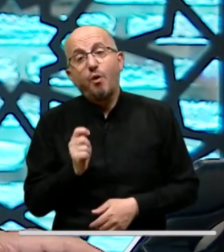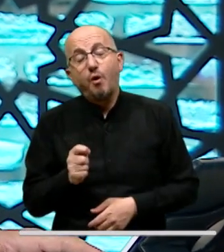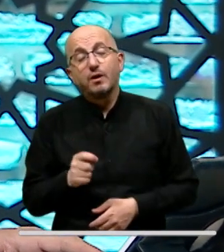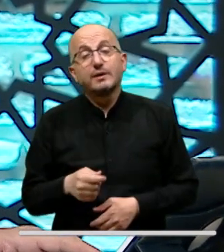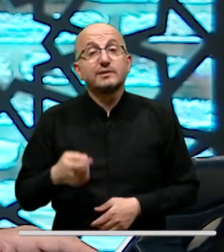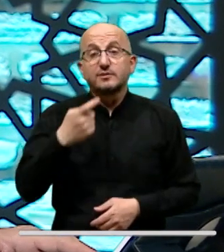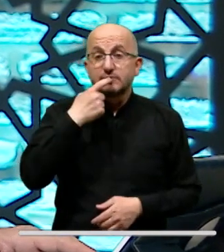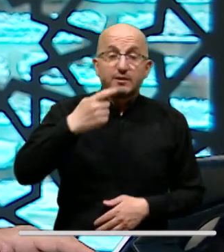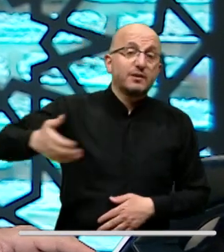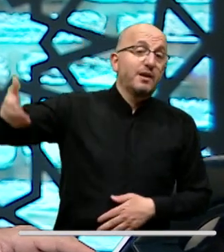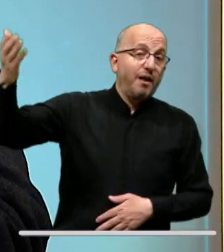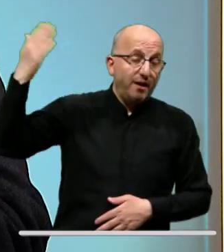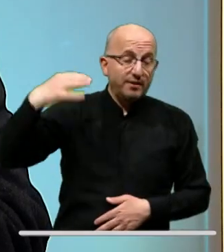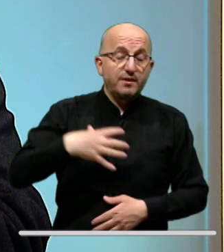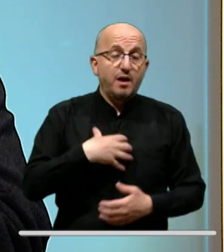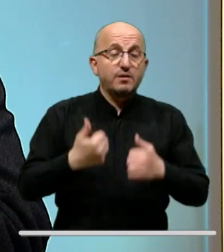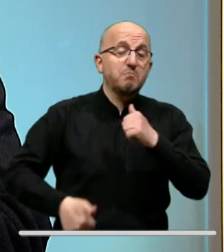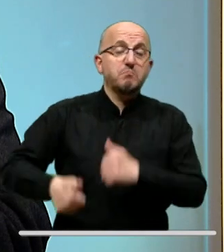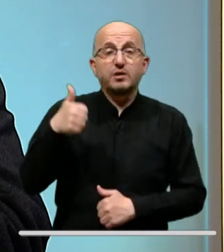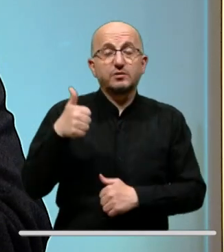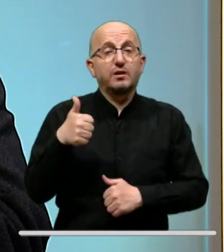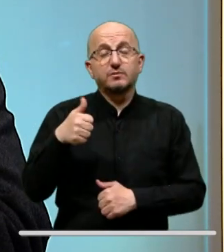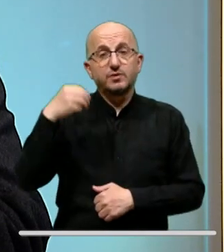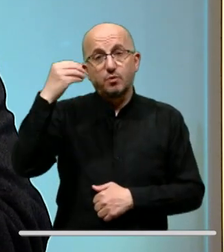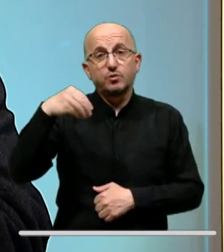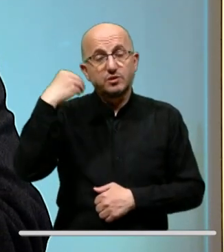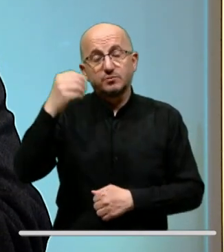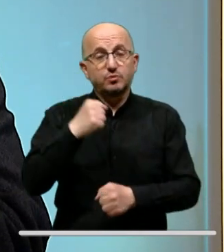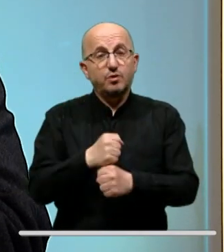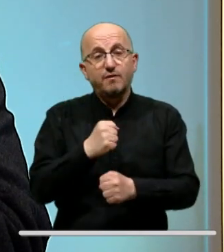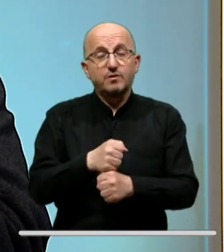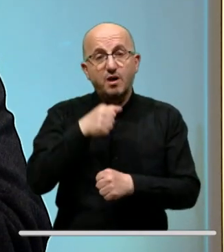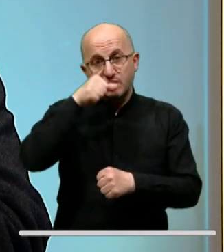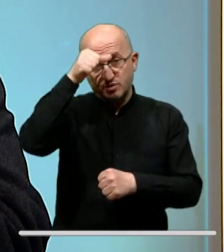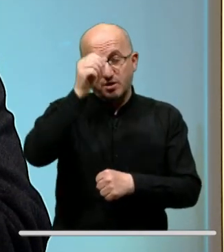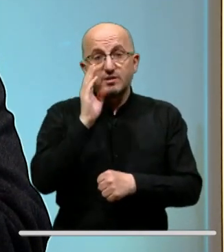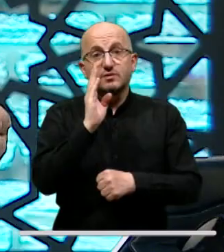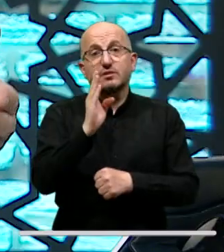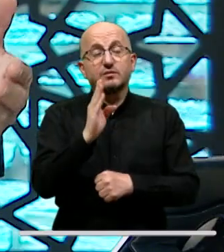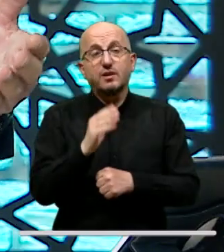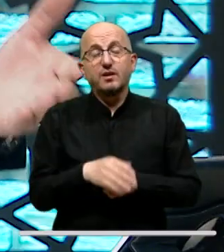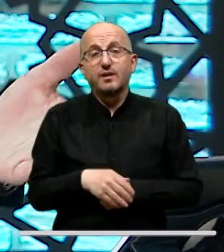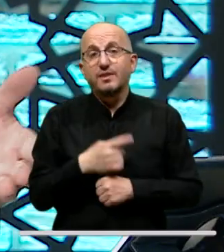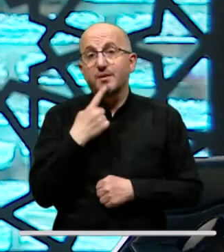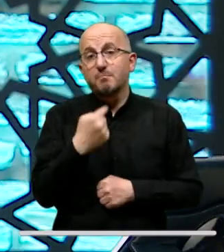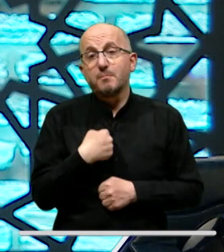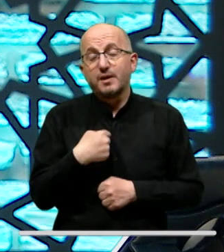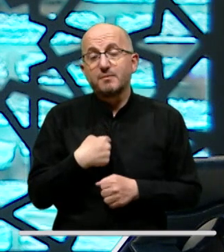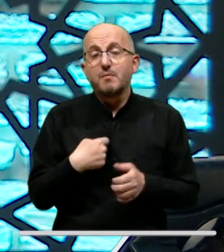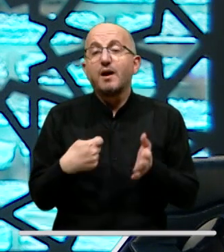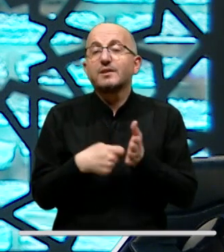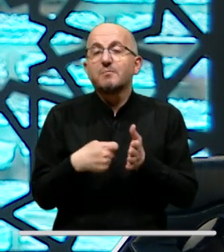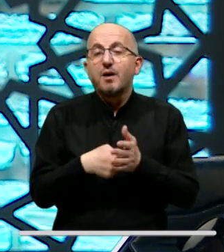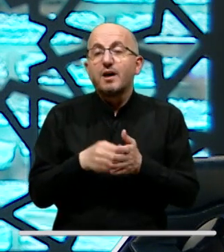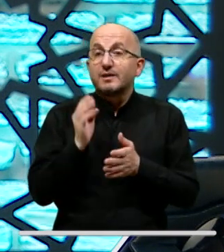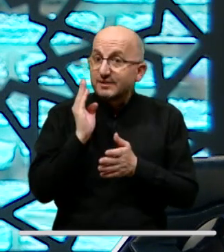geçtiğimiz yıl Eee Diyanet i şehi Başkanlığı'ndan bir hocamız Görevli olarak hacca gideceği esnada demiş ki benim ime Bedel gider misin